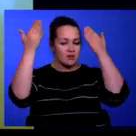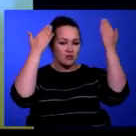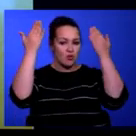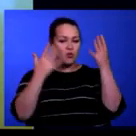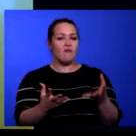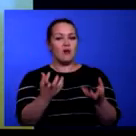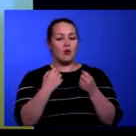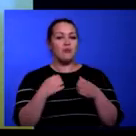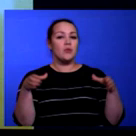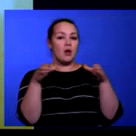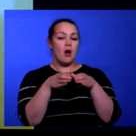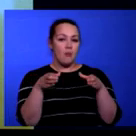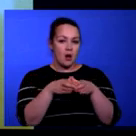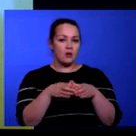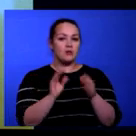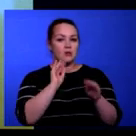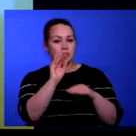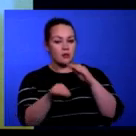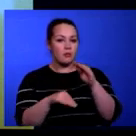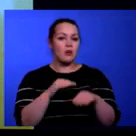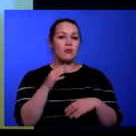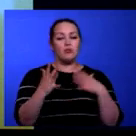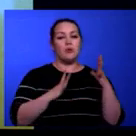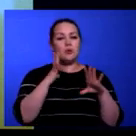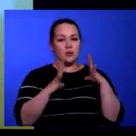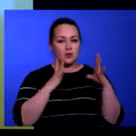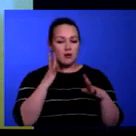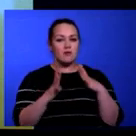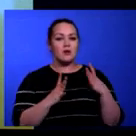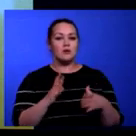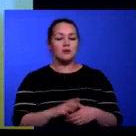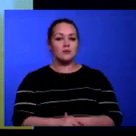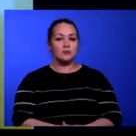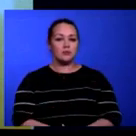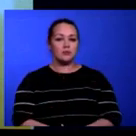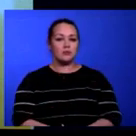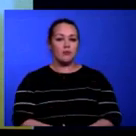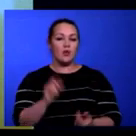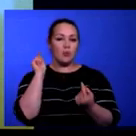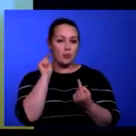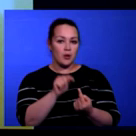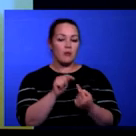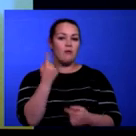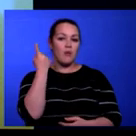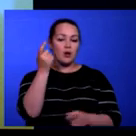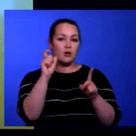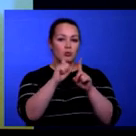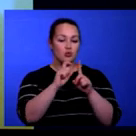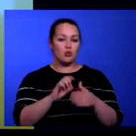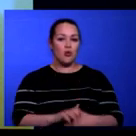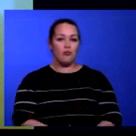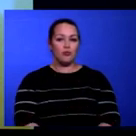итак команду мы собрали вы сейчас потренировались подбирая по одному слову